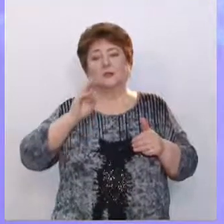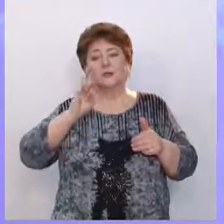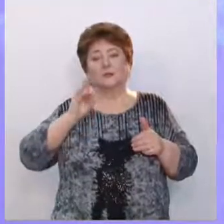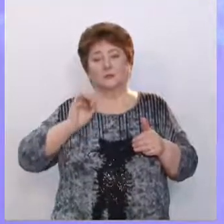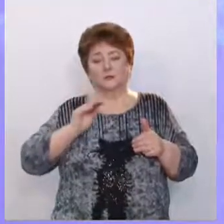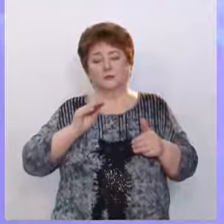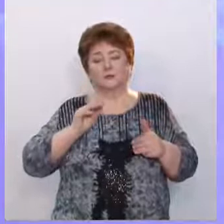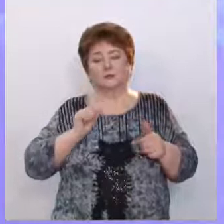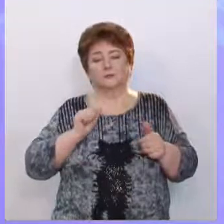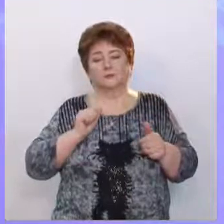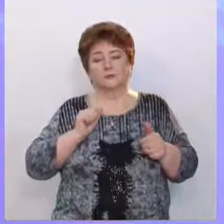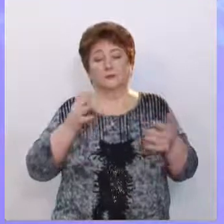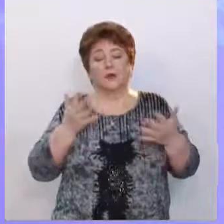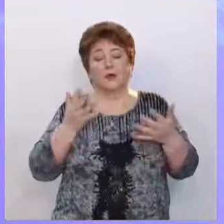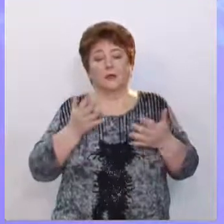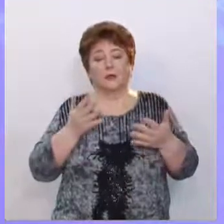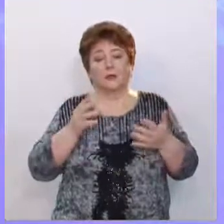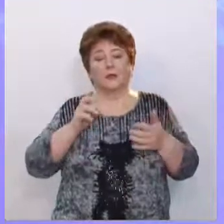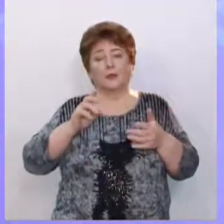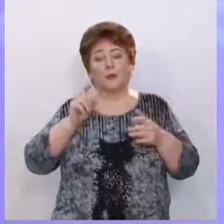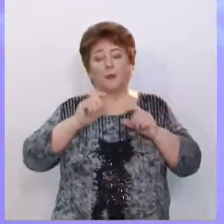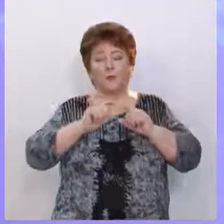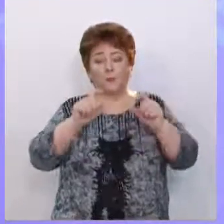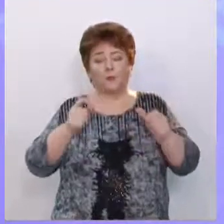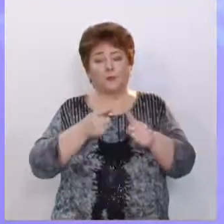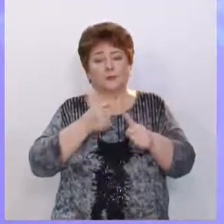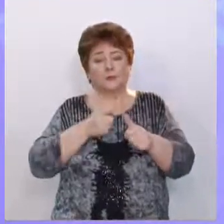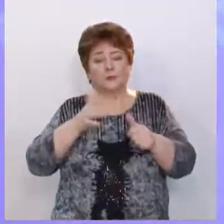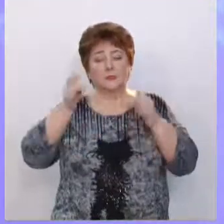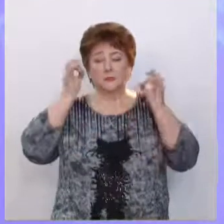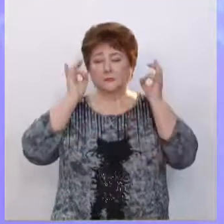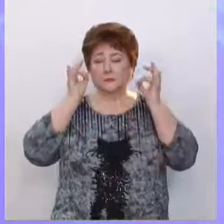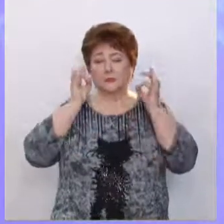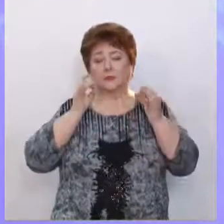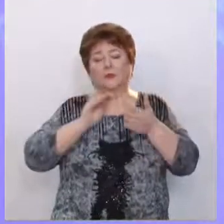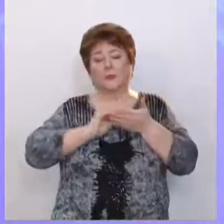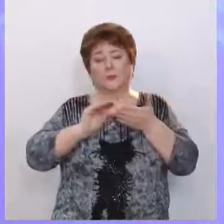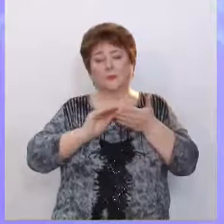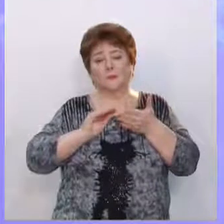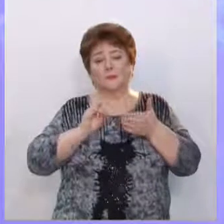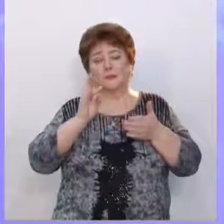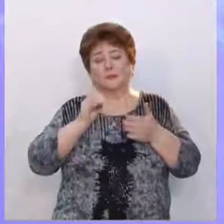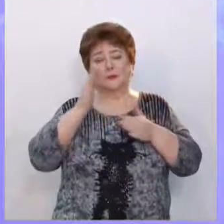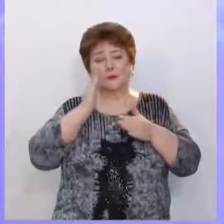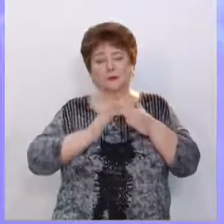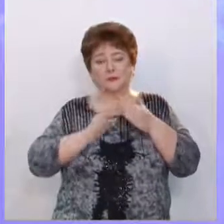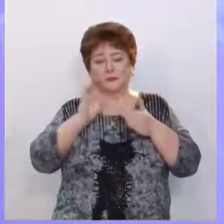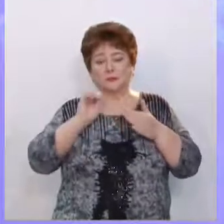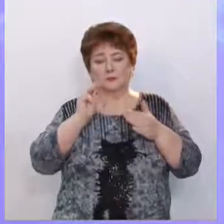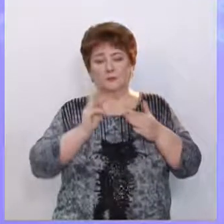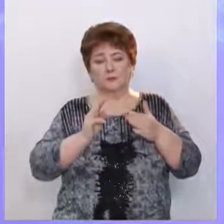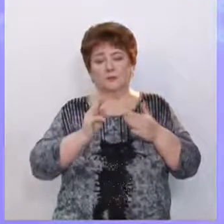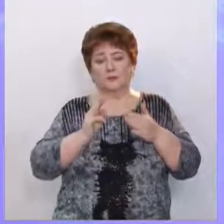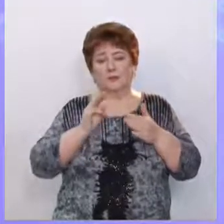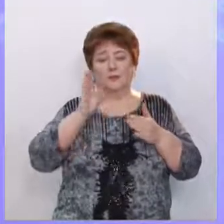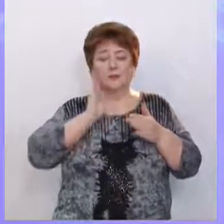нож. Какие буквы, обозначающие звуки, написаны на конце